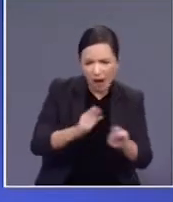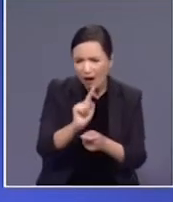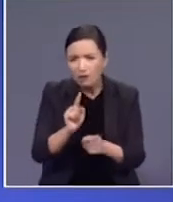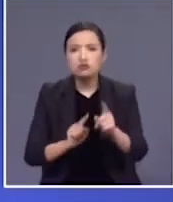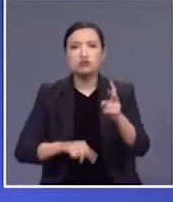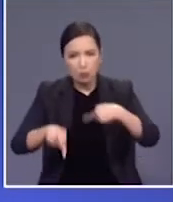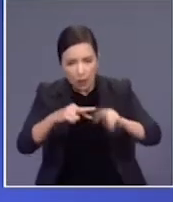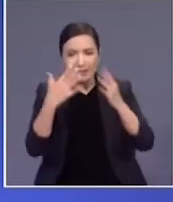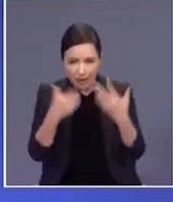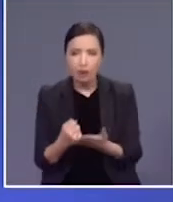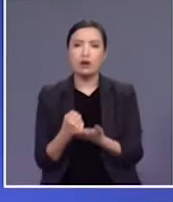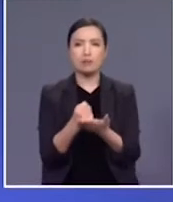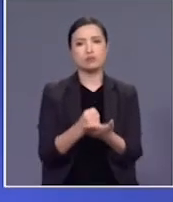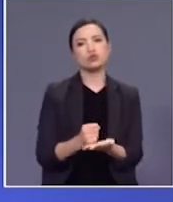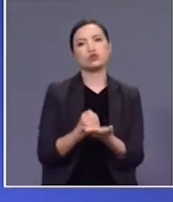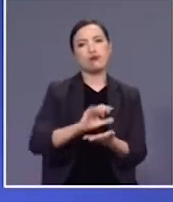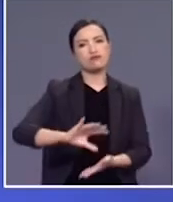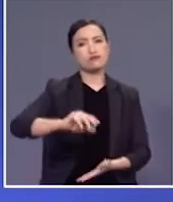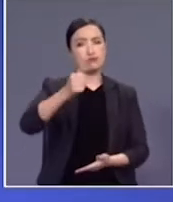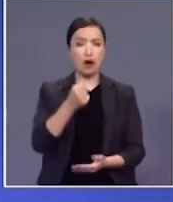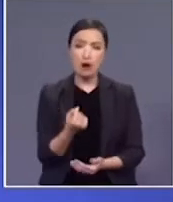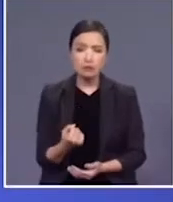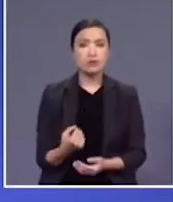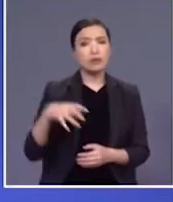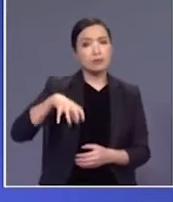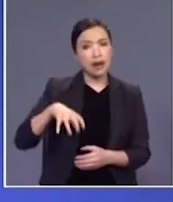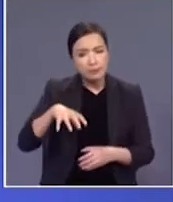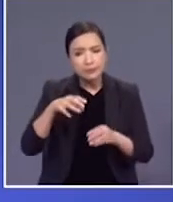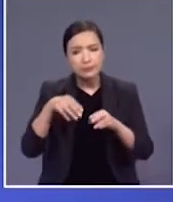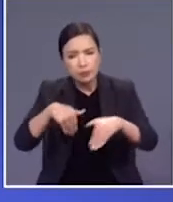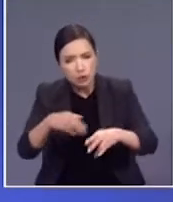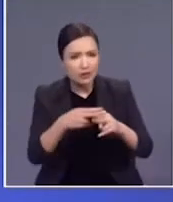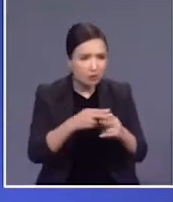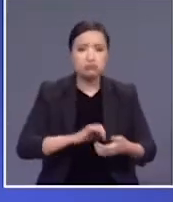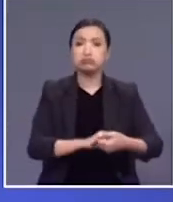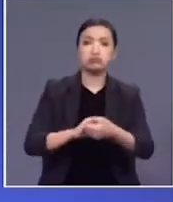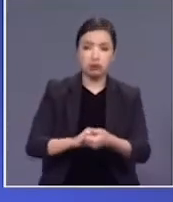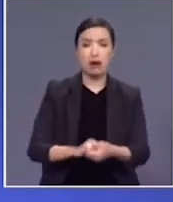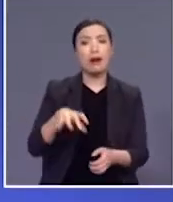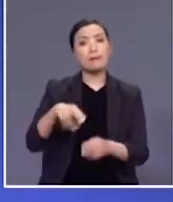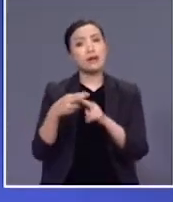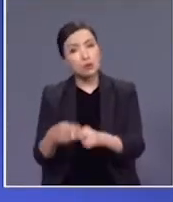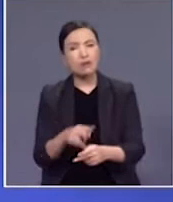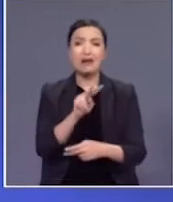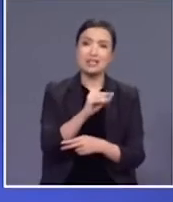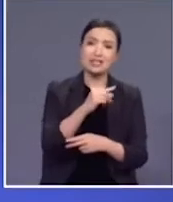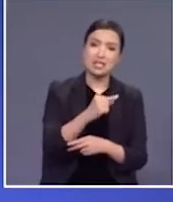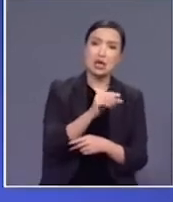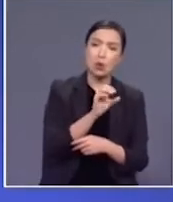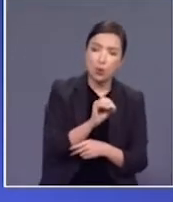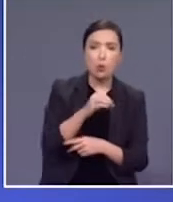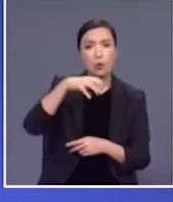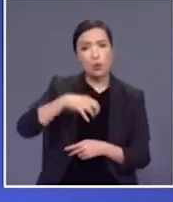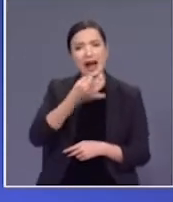ทันทีรวมทั้งสนับสนุนให้พลังประชารัฐทั้งในพื้นที่และจังหวัดใกล้เคียงเช่นเอกชน NGO อาชีวะ